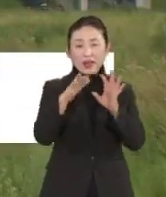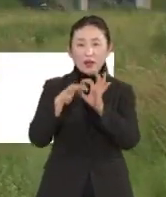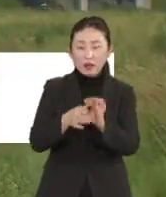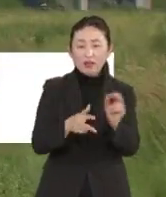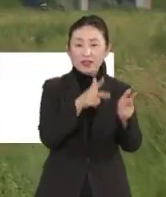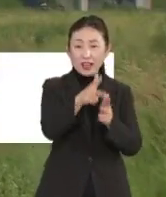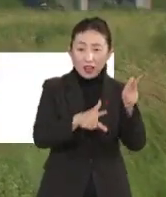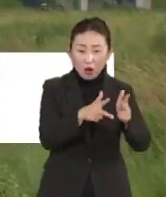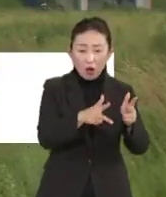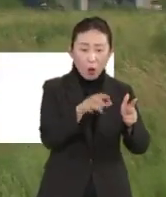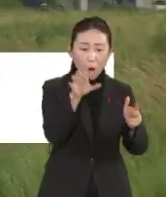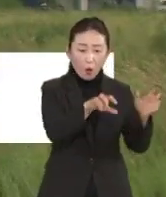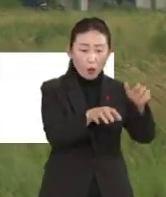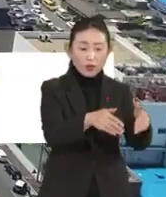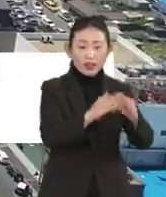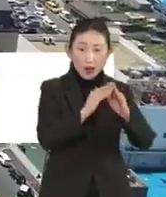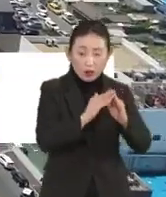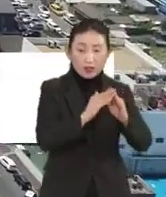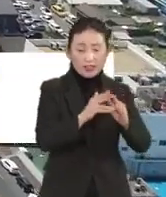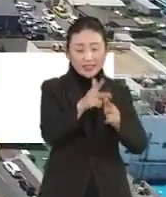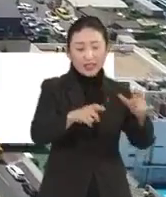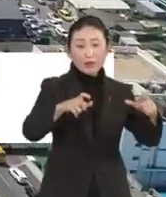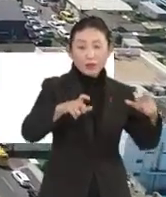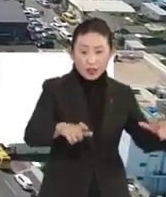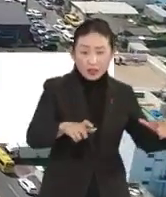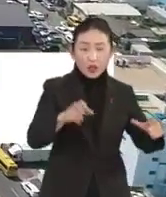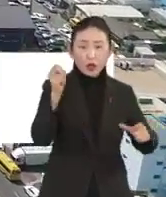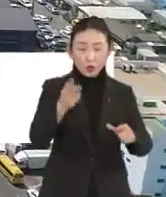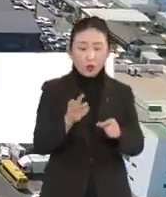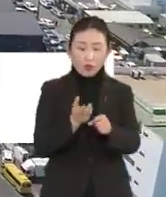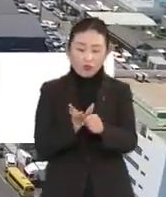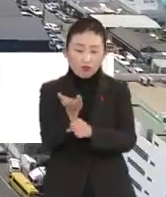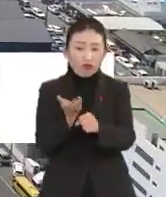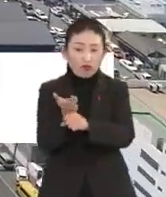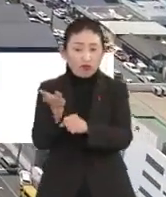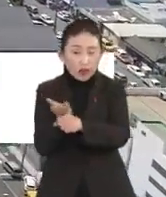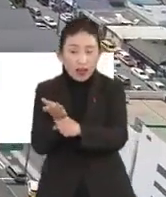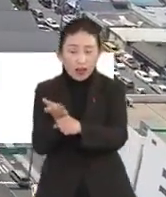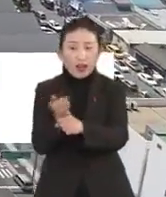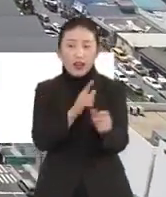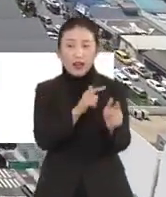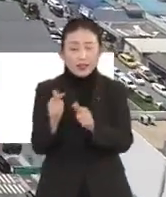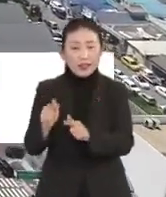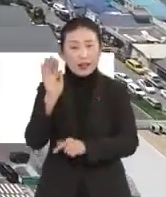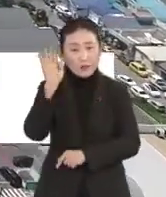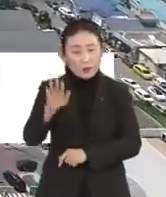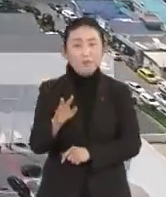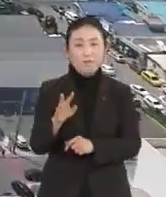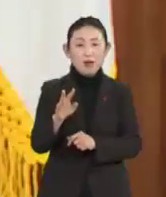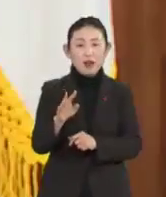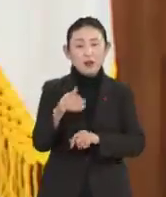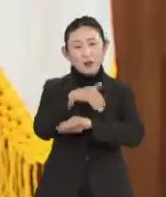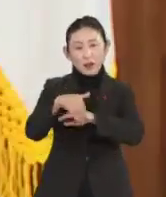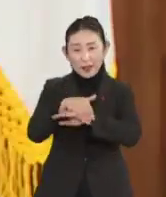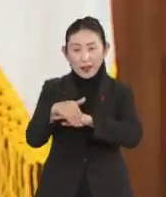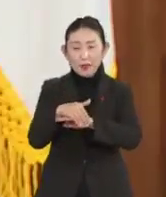조성되는 장안국과 산단과 물류를 책임질 국제항만 개발 방안도 설명합니다